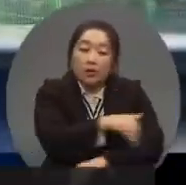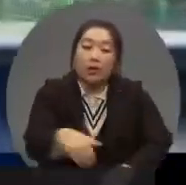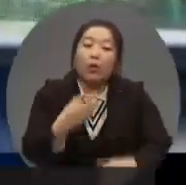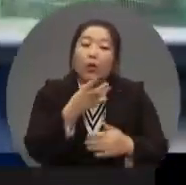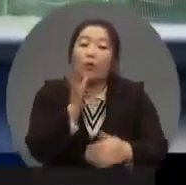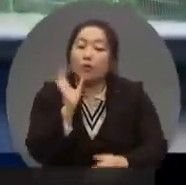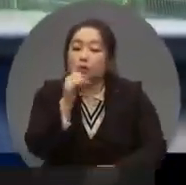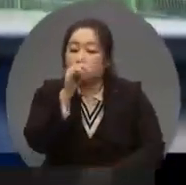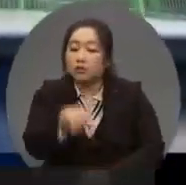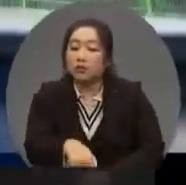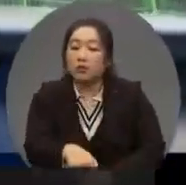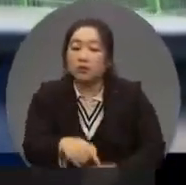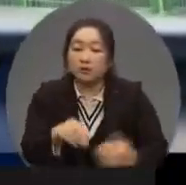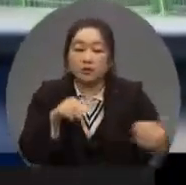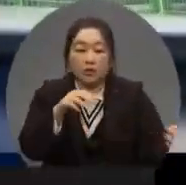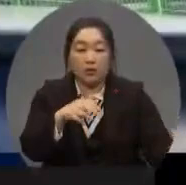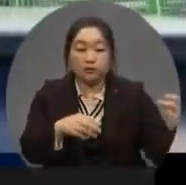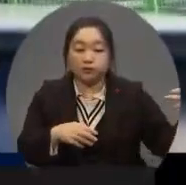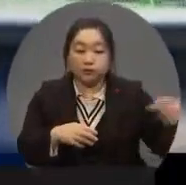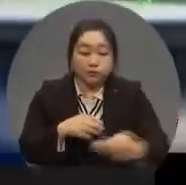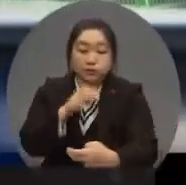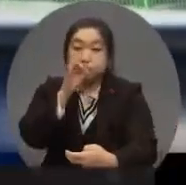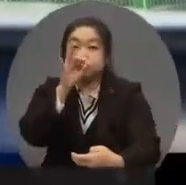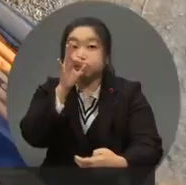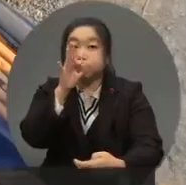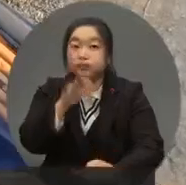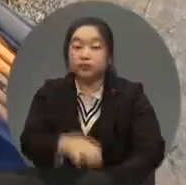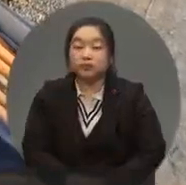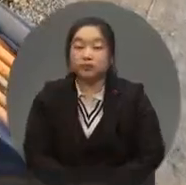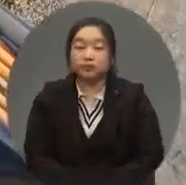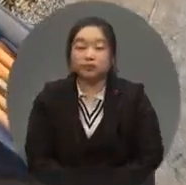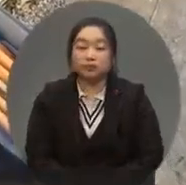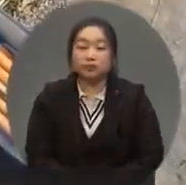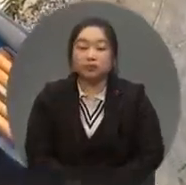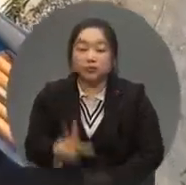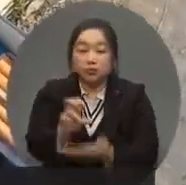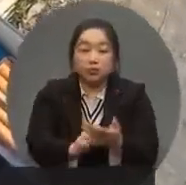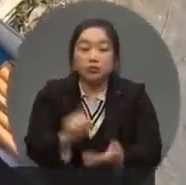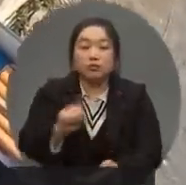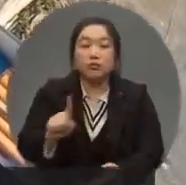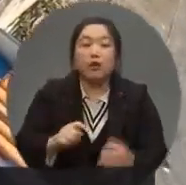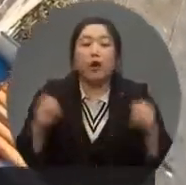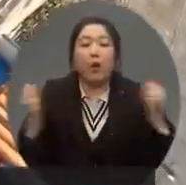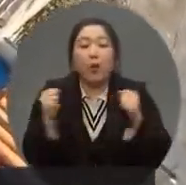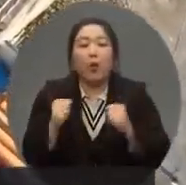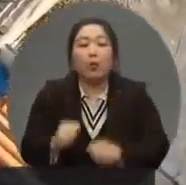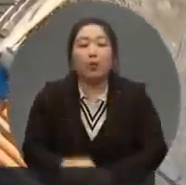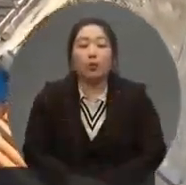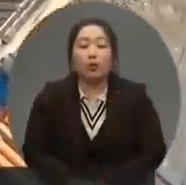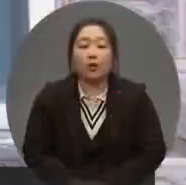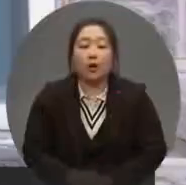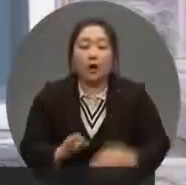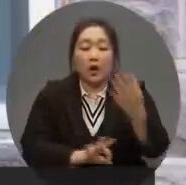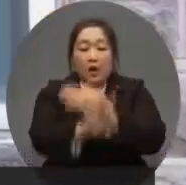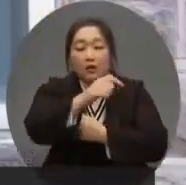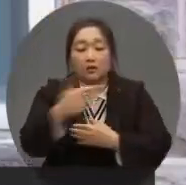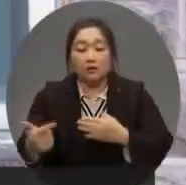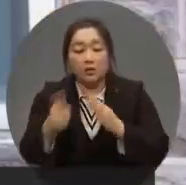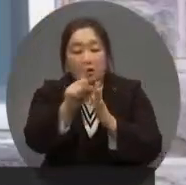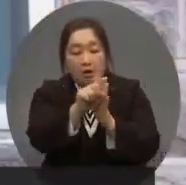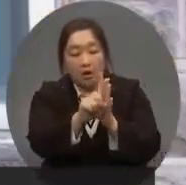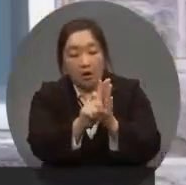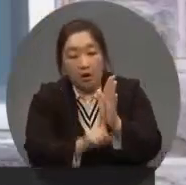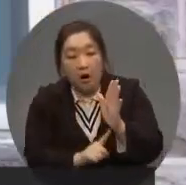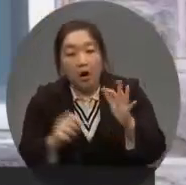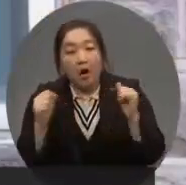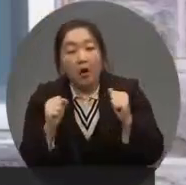어른들도 계시거든. 지금은 그 차가 못 들어오니까. 더큰 문제는 다가오는 겨울입니다. 아침 저녁으로 기온이 뚝